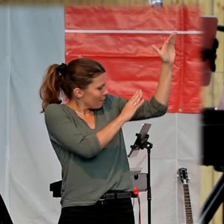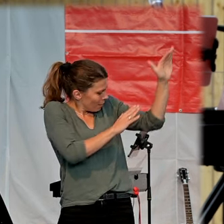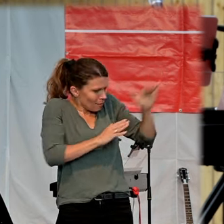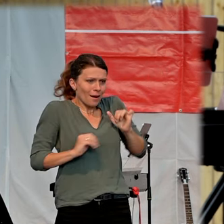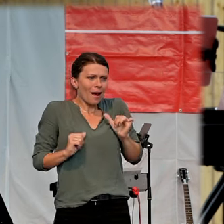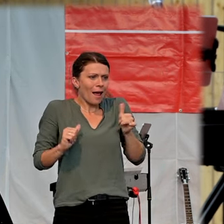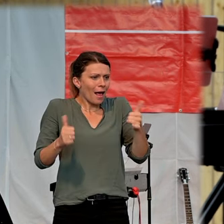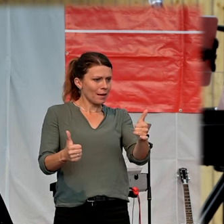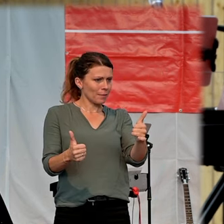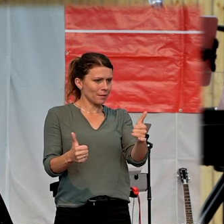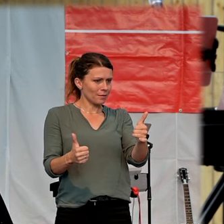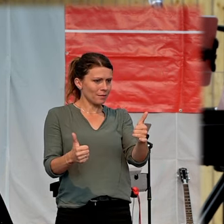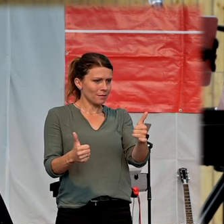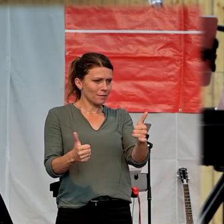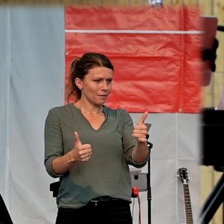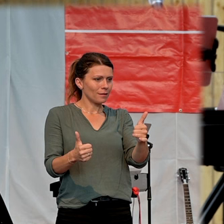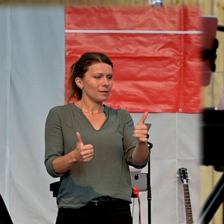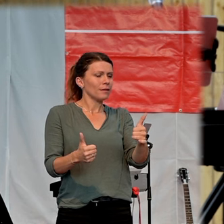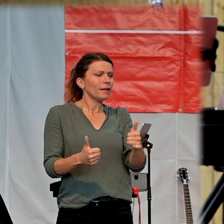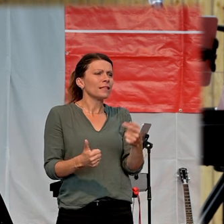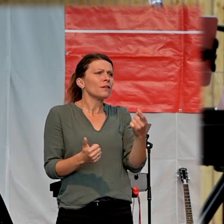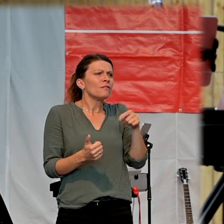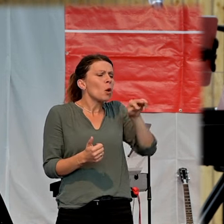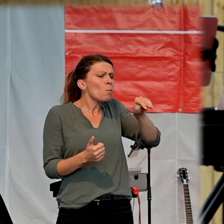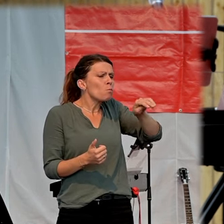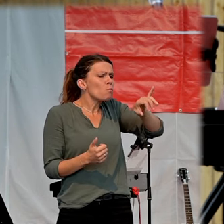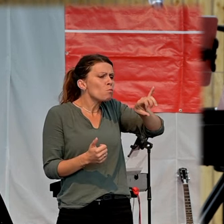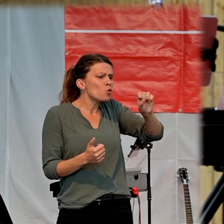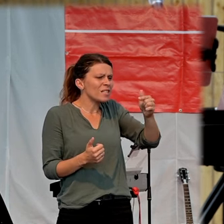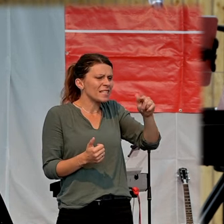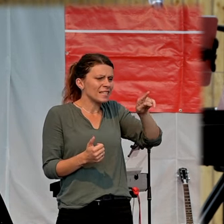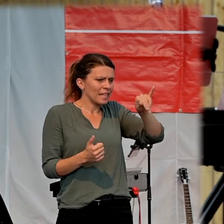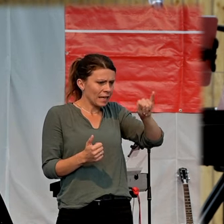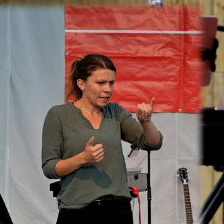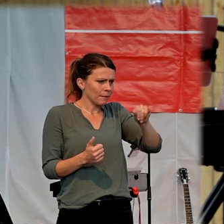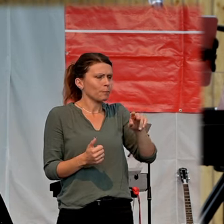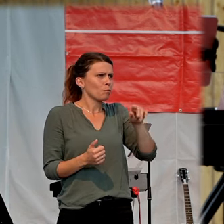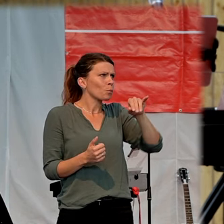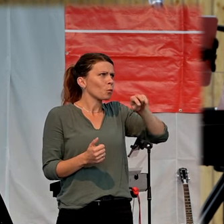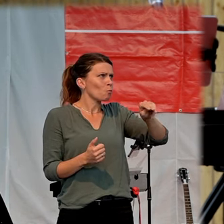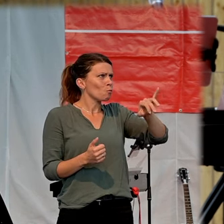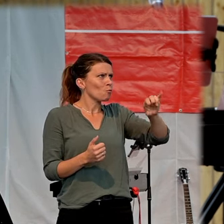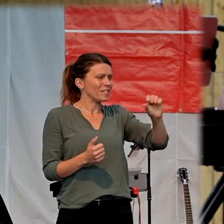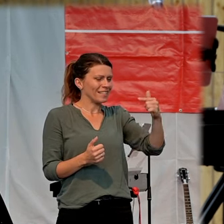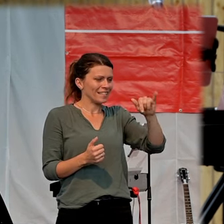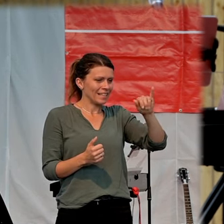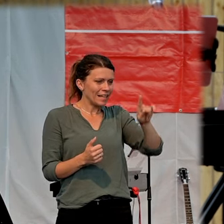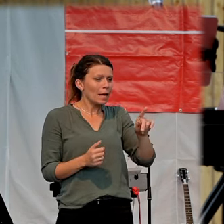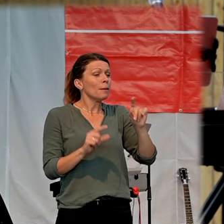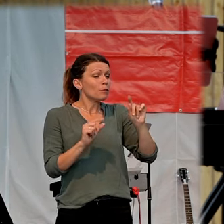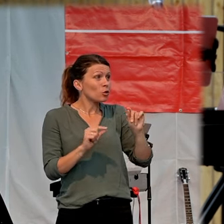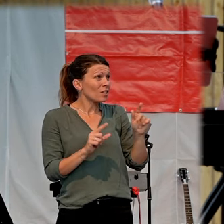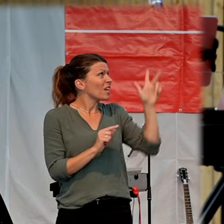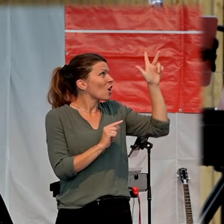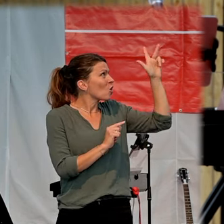Ein Mensch der Mystik, hat er gesagt. Der das mit Gott erfährt. Oder er ist nicht mehr.